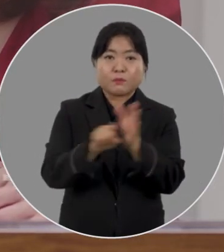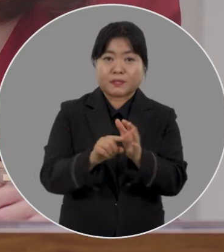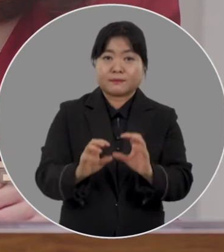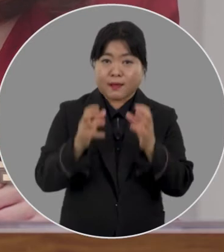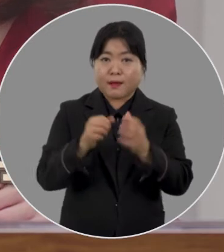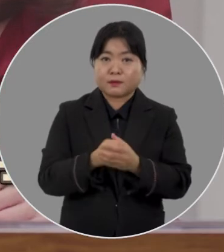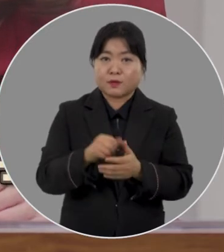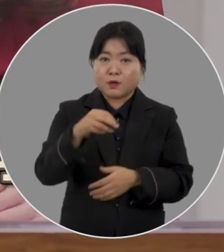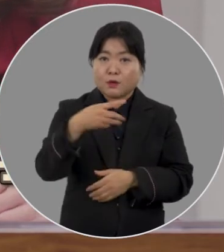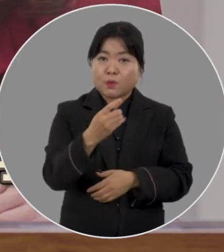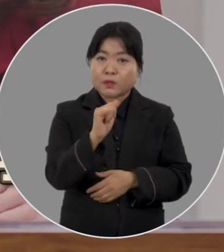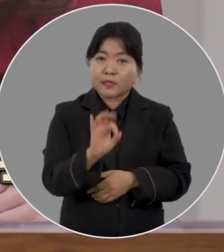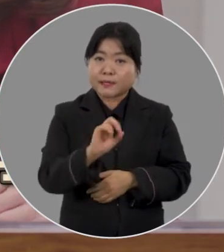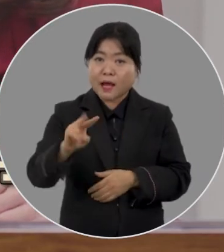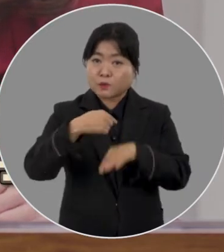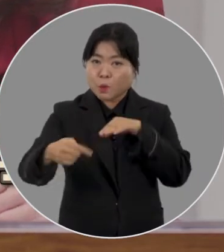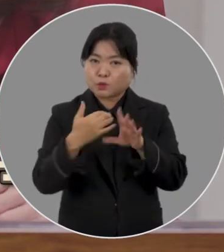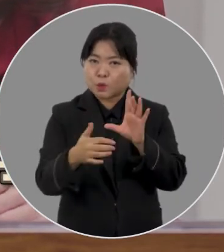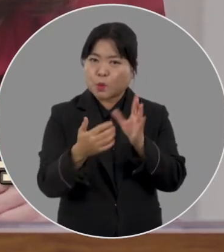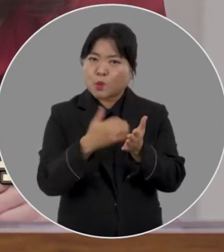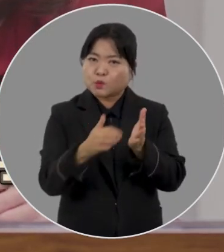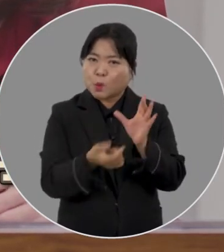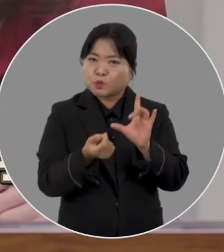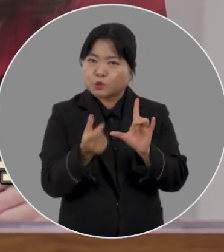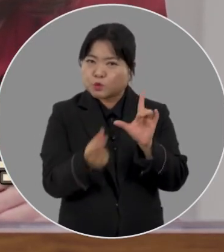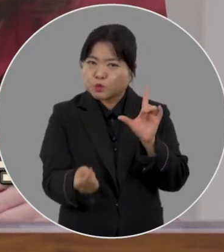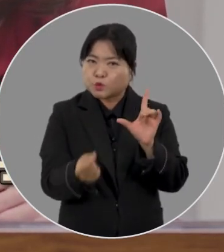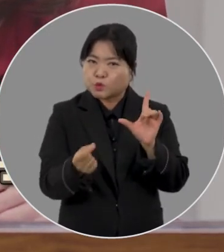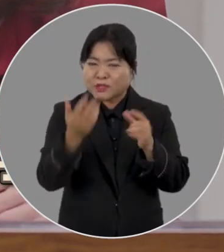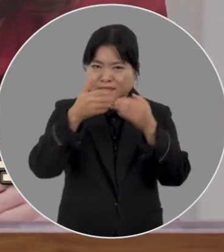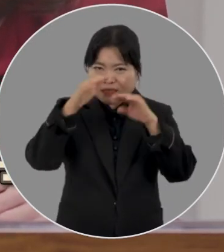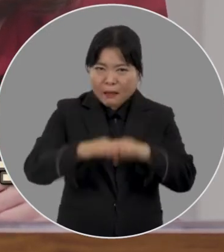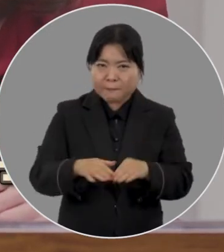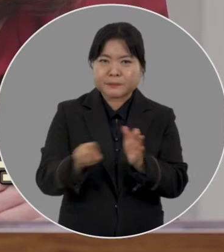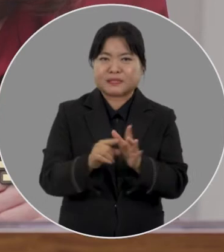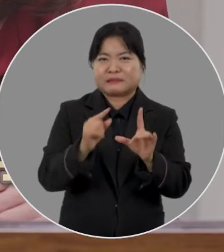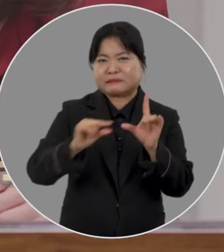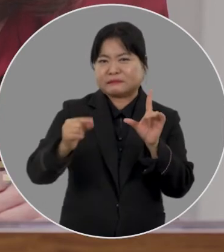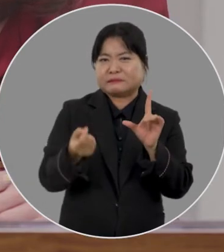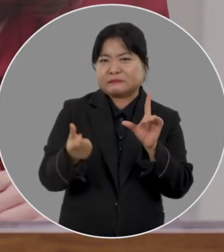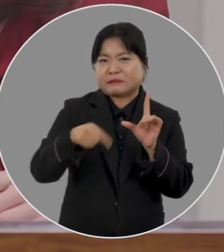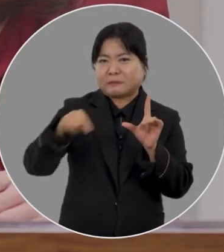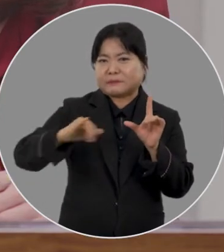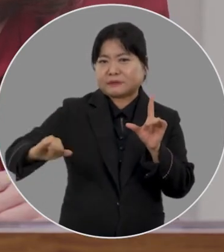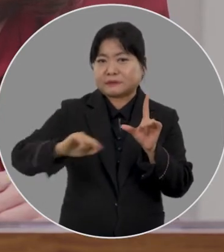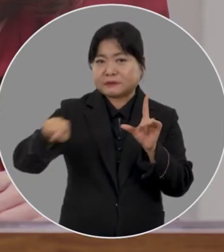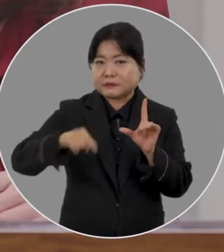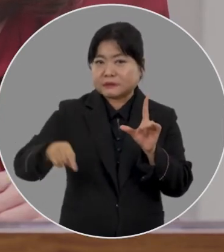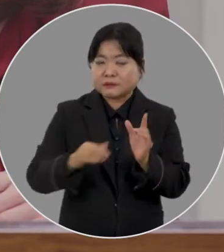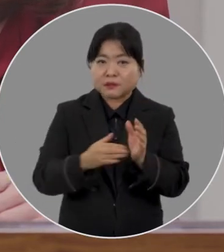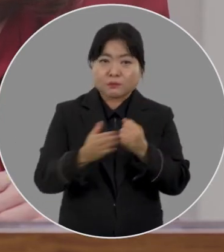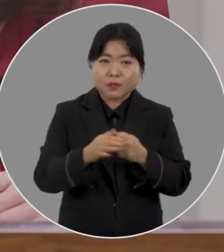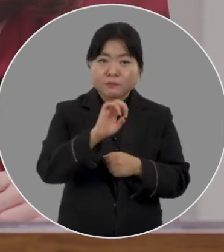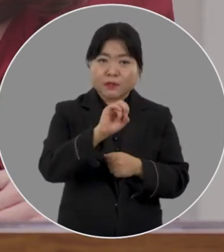나라인데요. 로힝야족은 이제 소수민족이고 그다음에 이슬람교를 믿는 그런 사람들이거든요. 그래서 지속적으로 이제